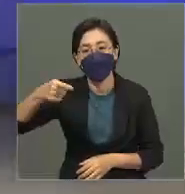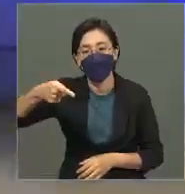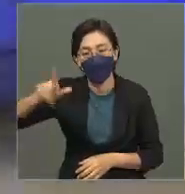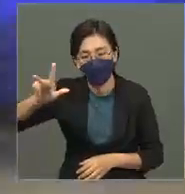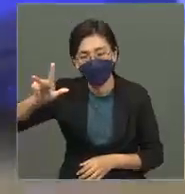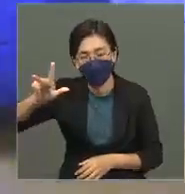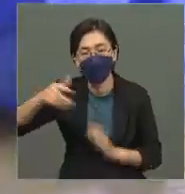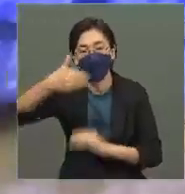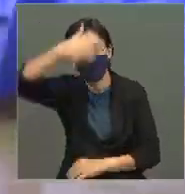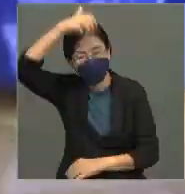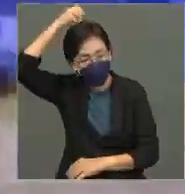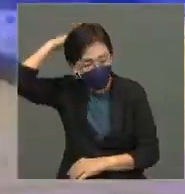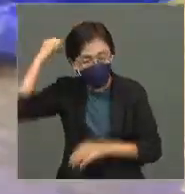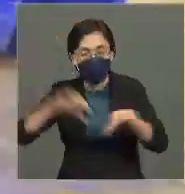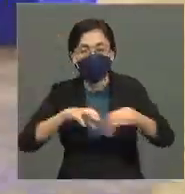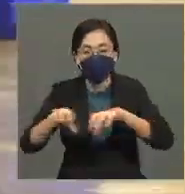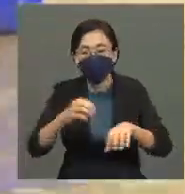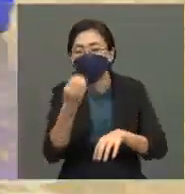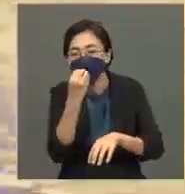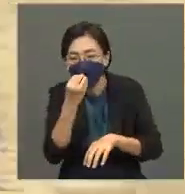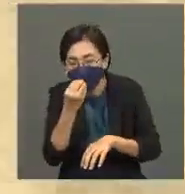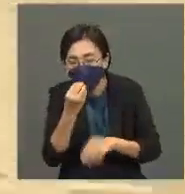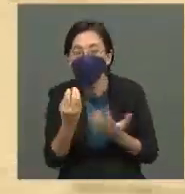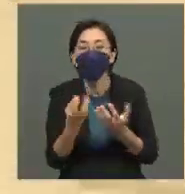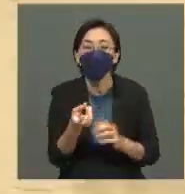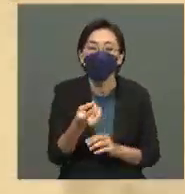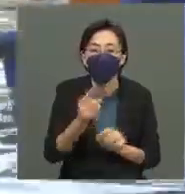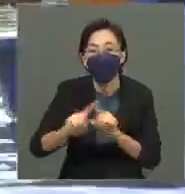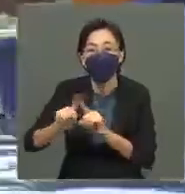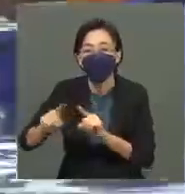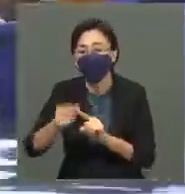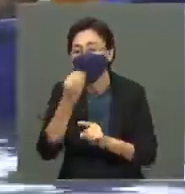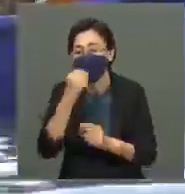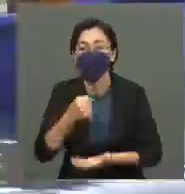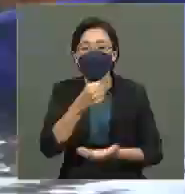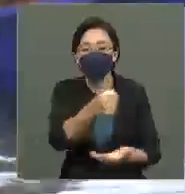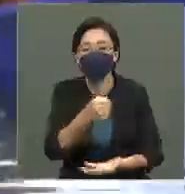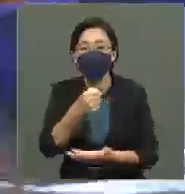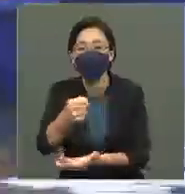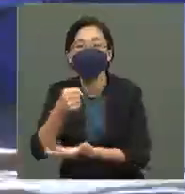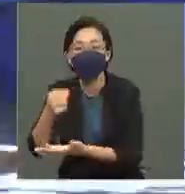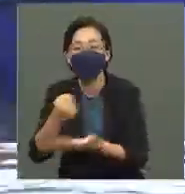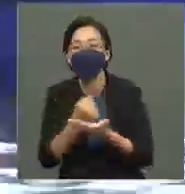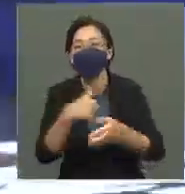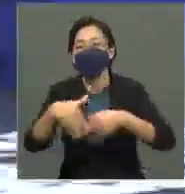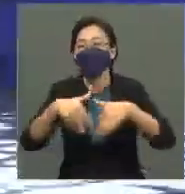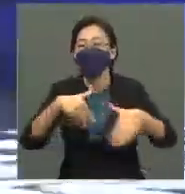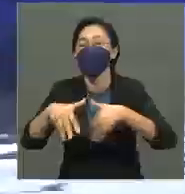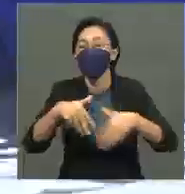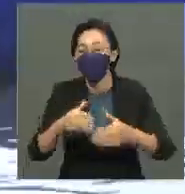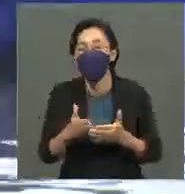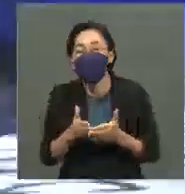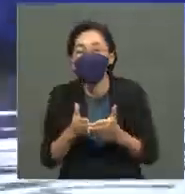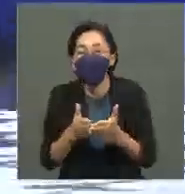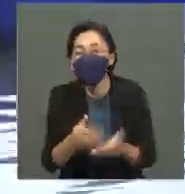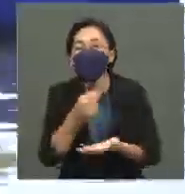ภัยจังหวัดสิงห์บุรีโดยการประสานงานกับหน่วยงานที่เกี่ยวข้องเพื่อนำถุงยังชีพมาแจกให้กับชาวบ้านเป็นระยะ